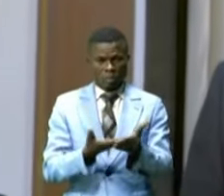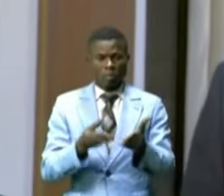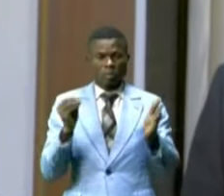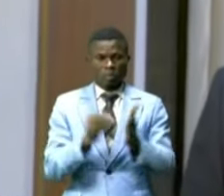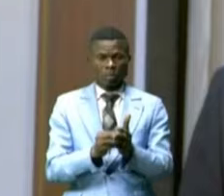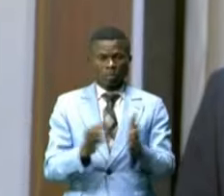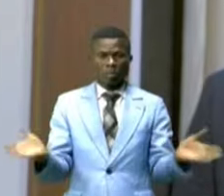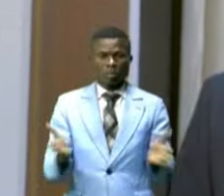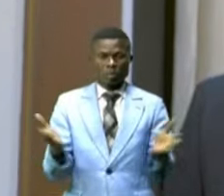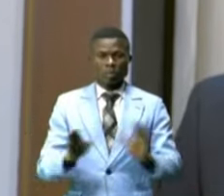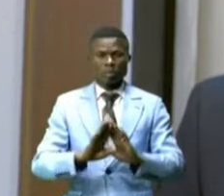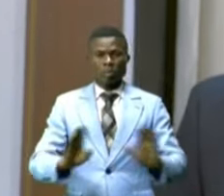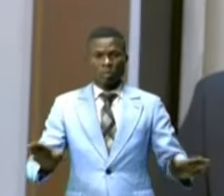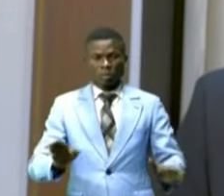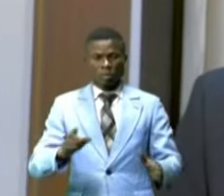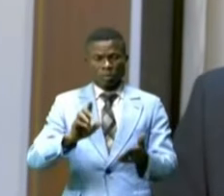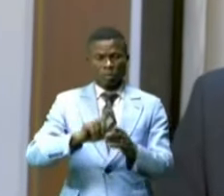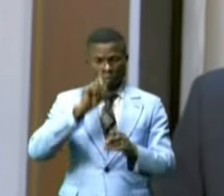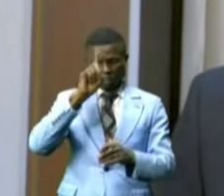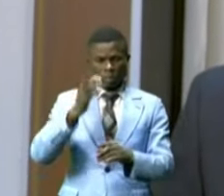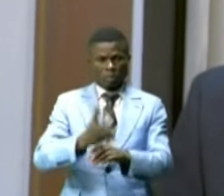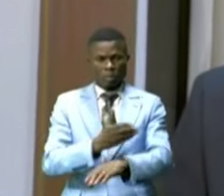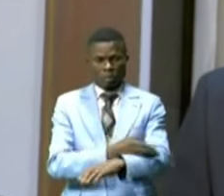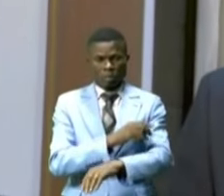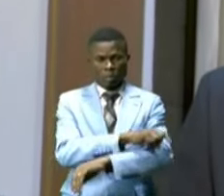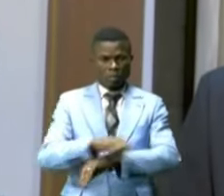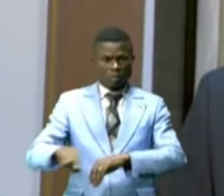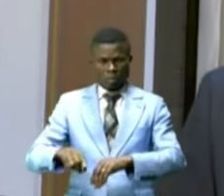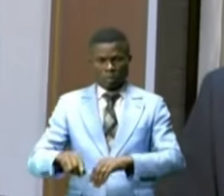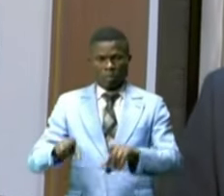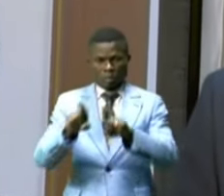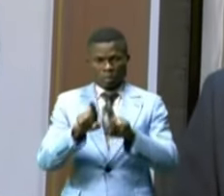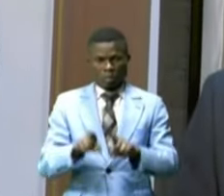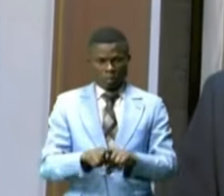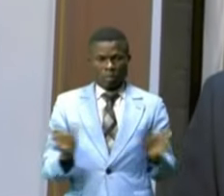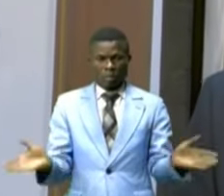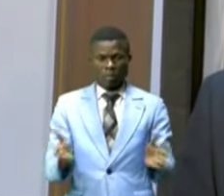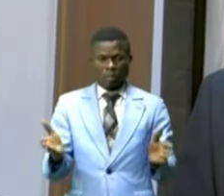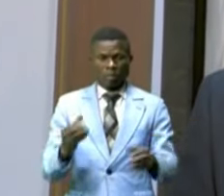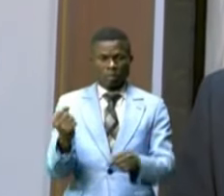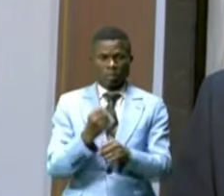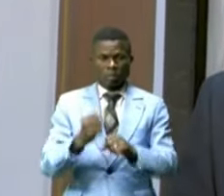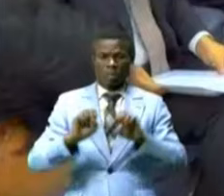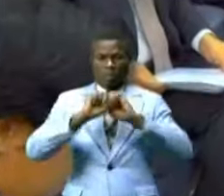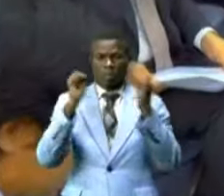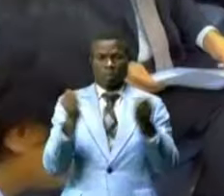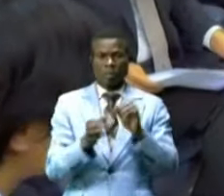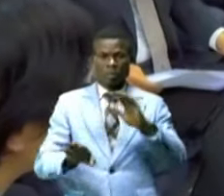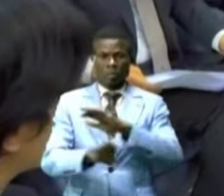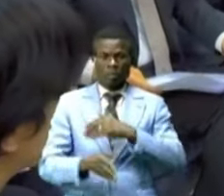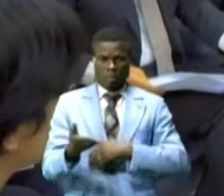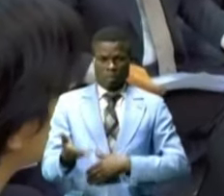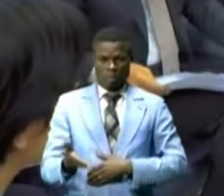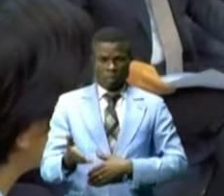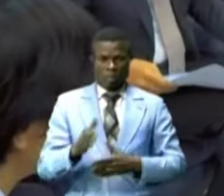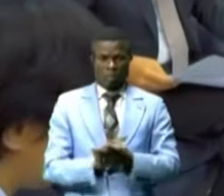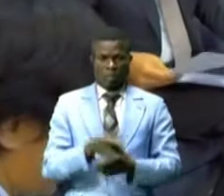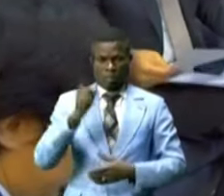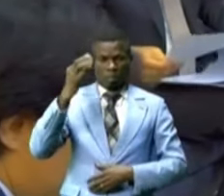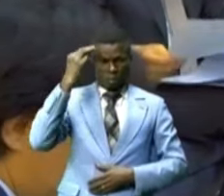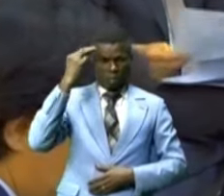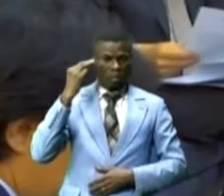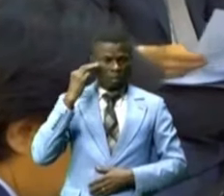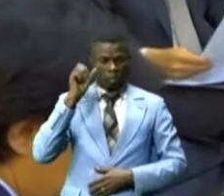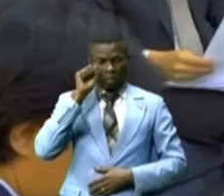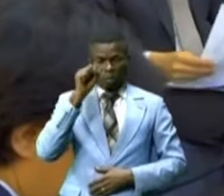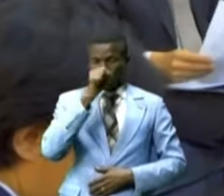le renforcement des capacités administratives et bien évidemment le renforcement des services sociaux de base. Téné, le Premier ministre